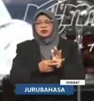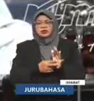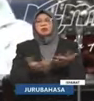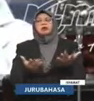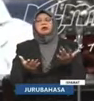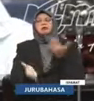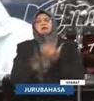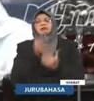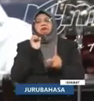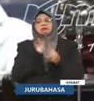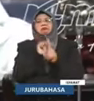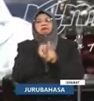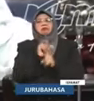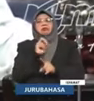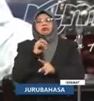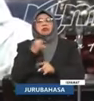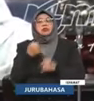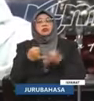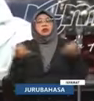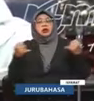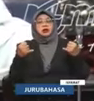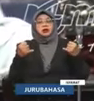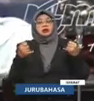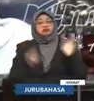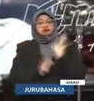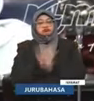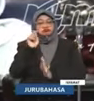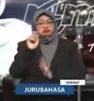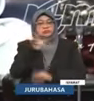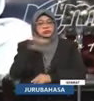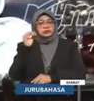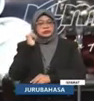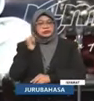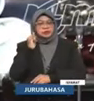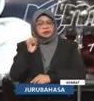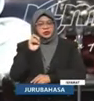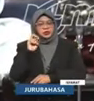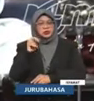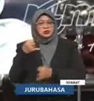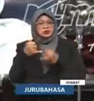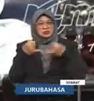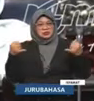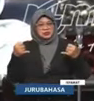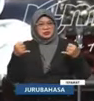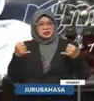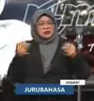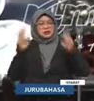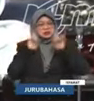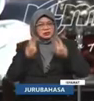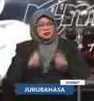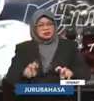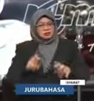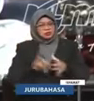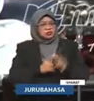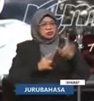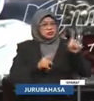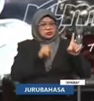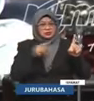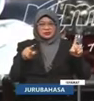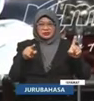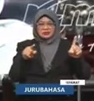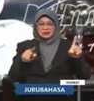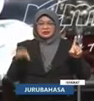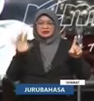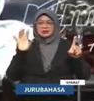faktor penipuan dalam talian semakin meningkat Kezia yang atas talian bagi tempo kajian Januari